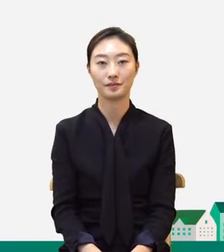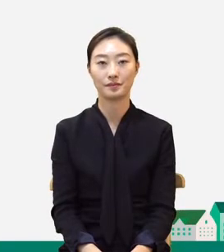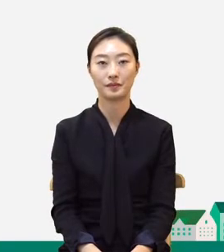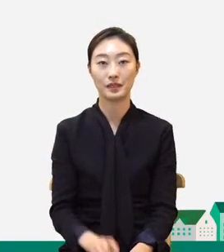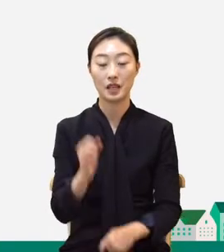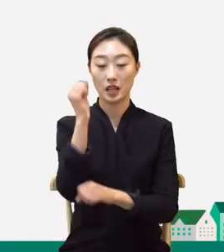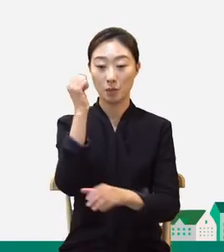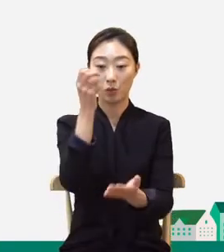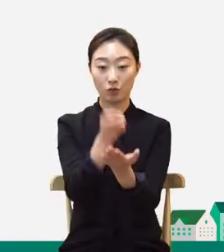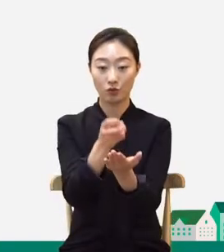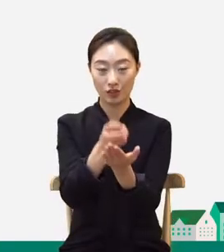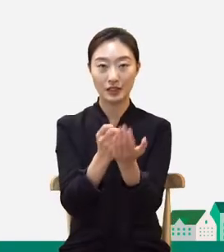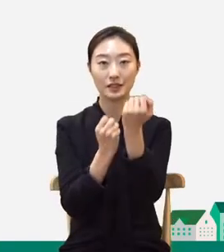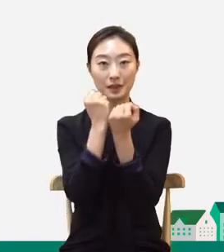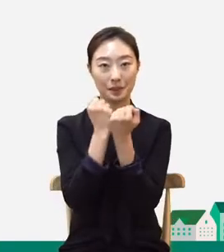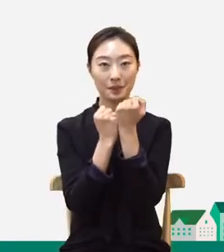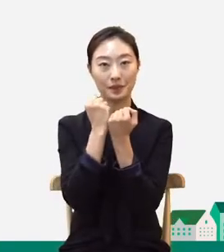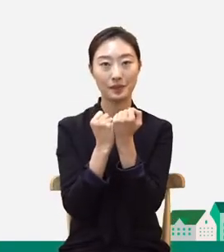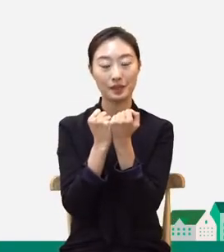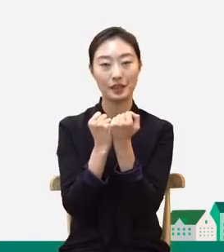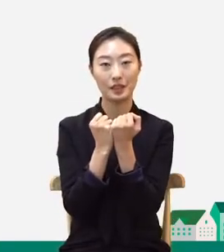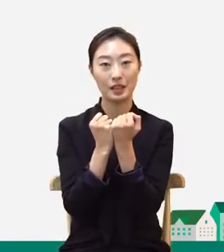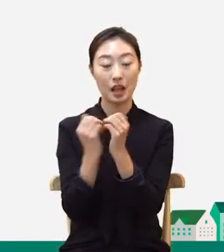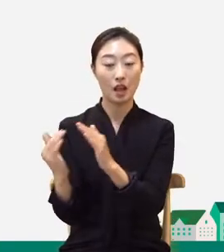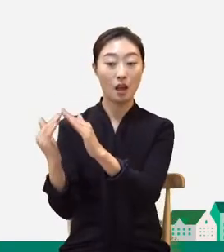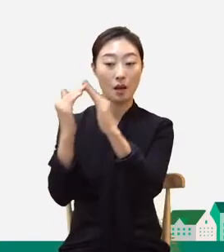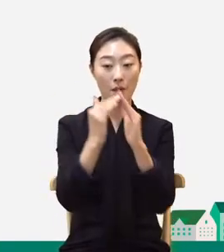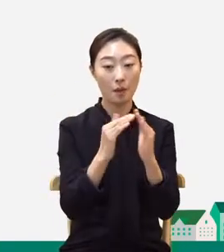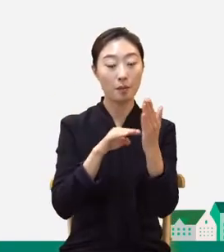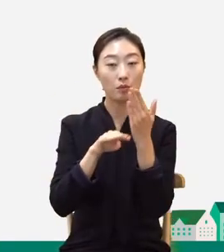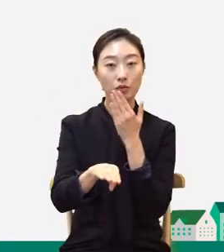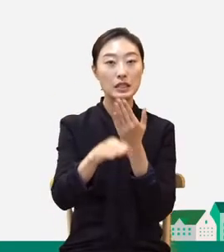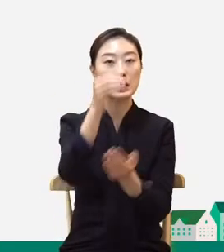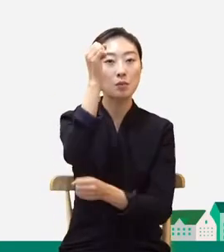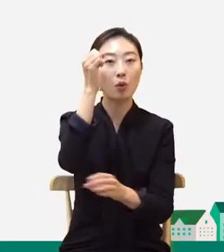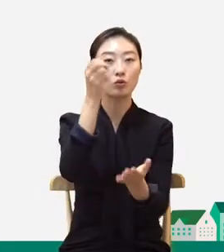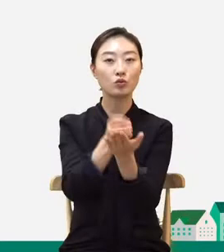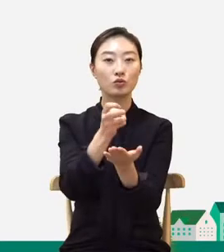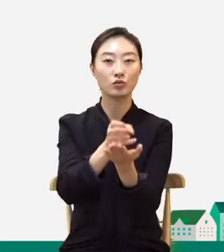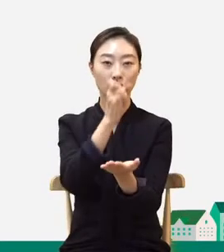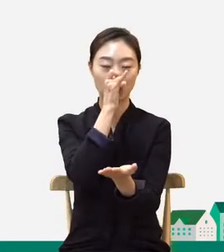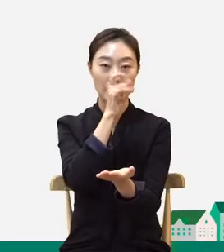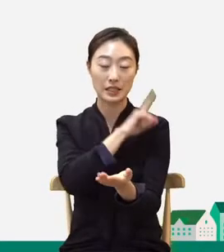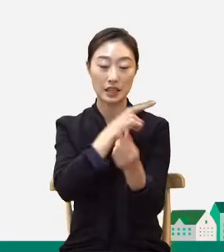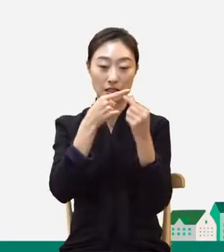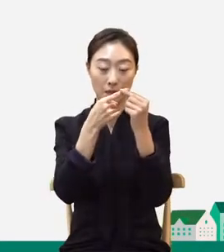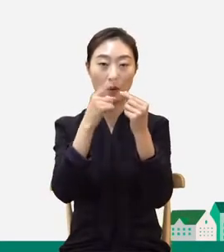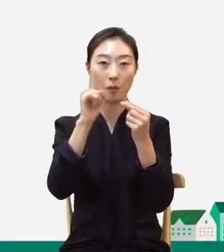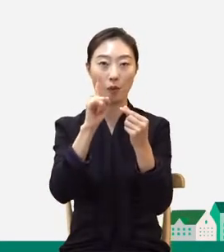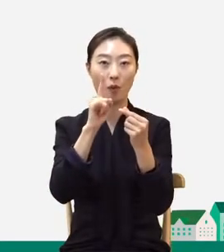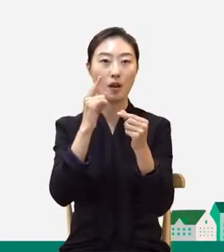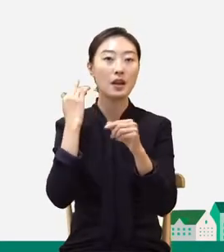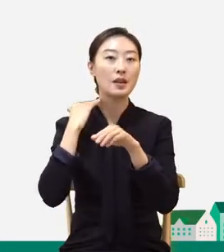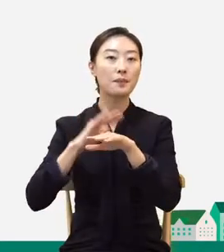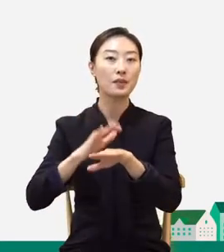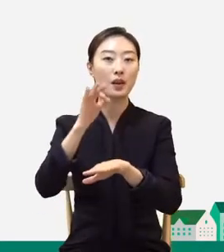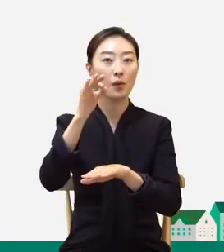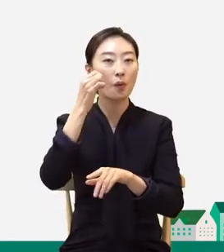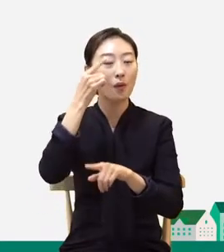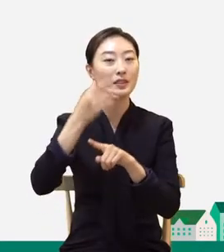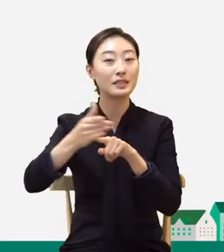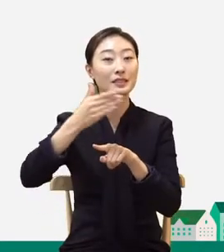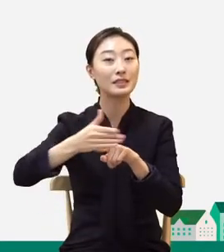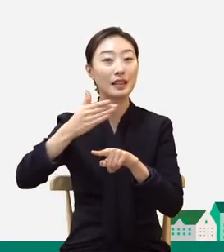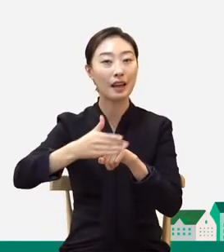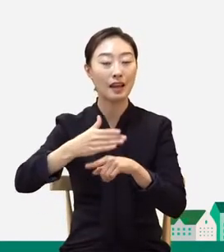기본 규칙입니다. 지원주택에 이제 입주하시게 되면 기본 규칙이 있는데요. 첫 번째로는 임대료의 안정적인